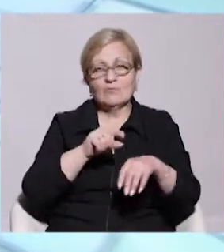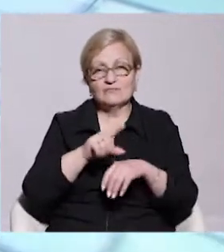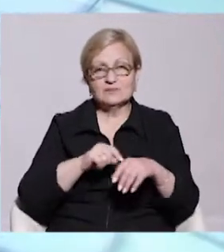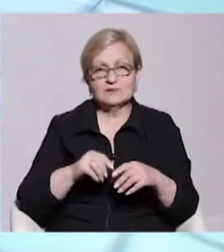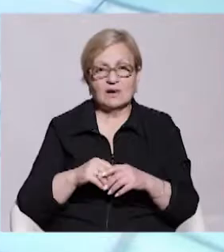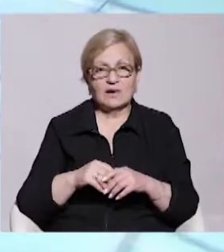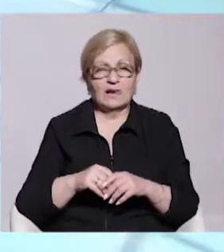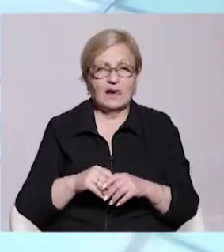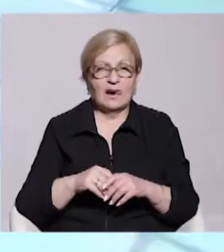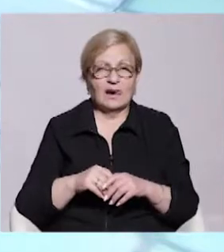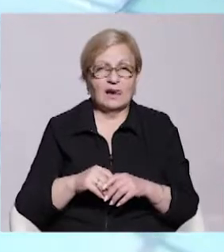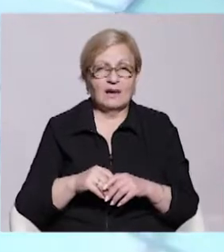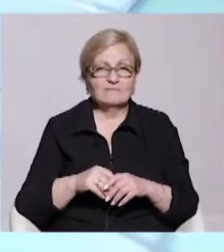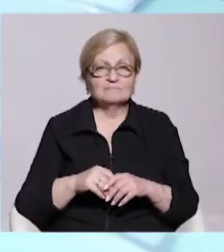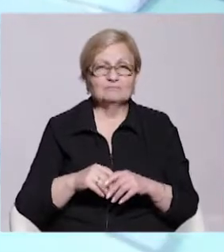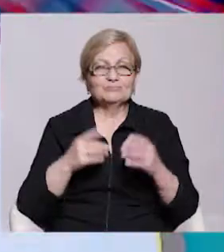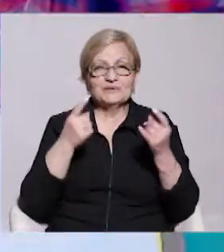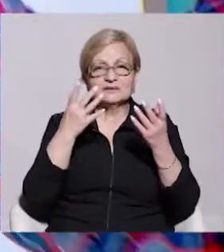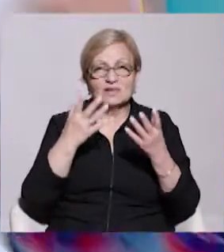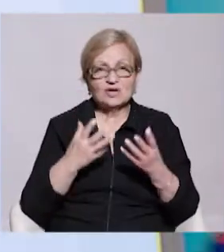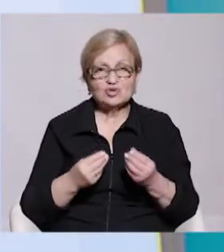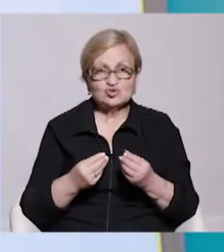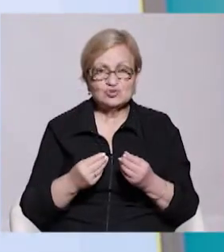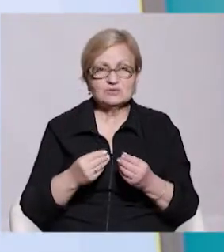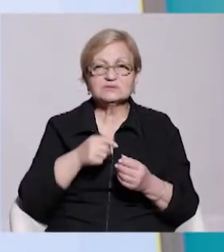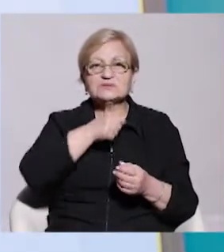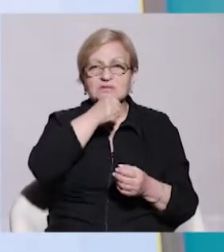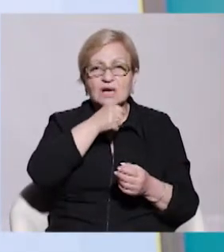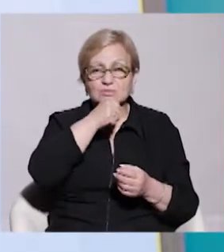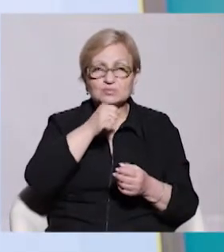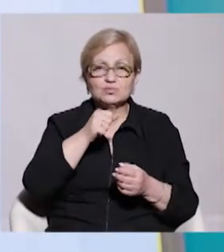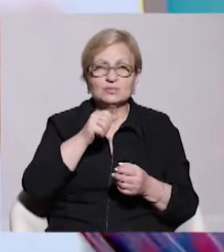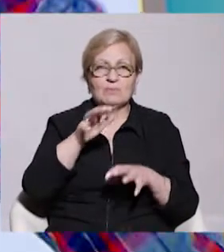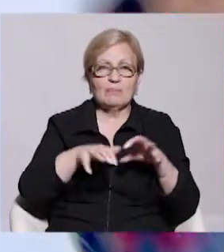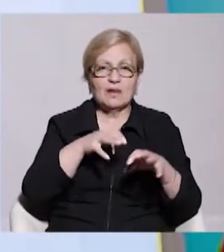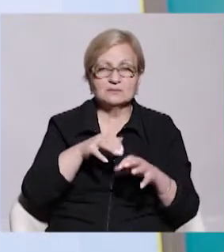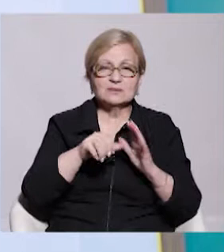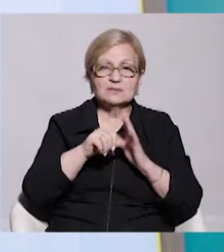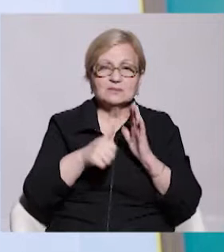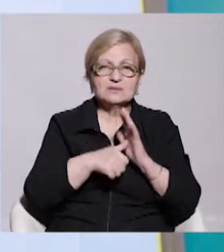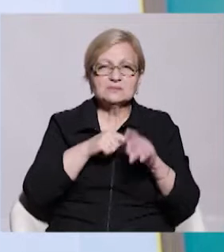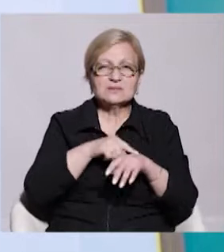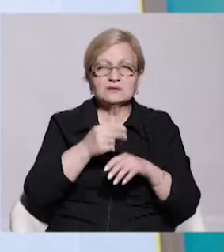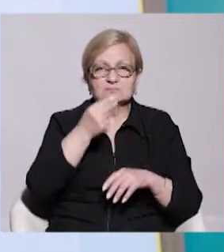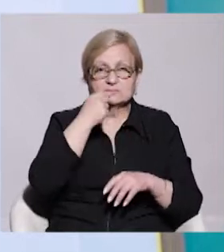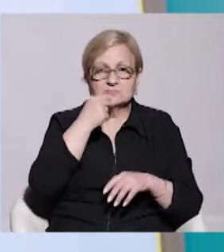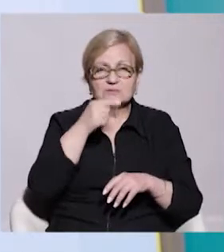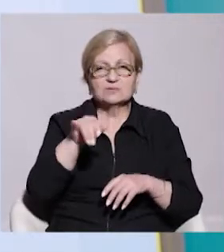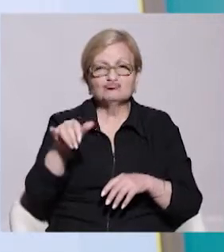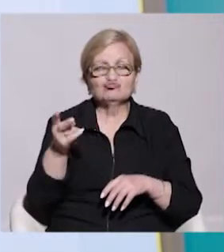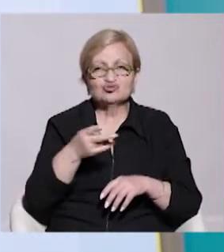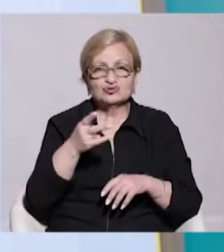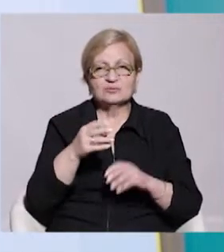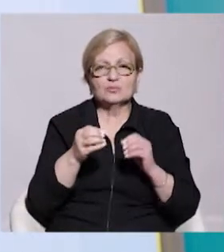იგი, დასრული პანდა დღეში 16 საათი ჭამს და 15 კილოგრამი ბამბუკი და